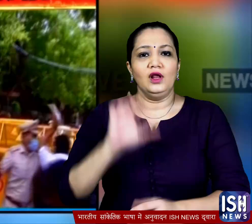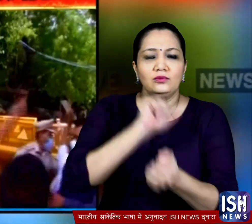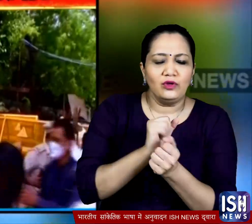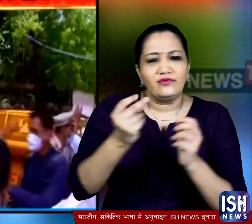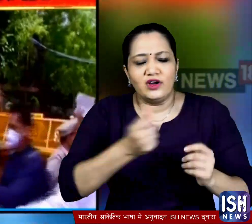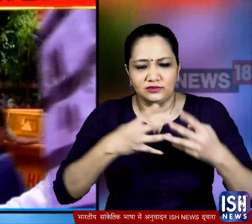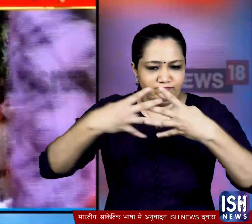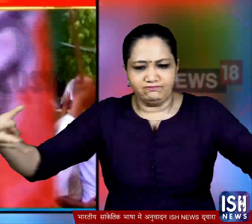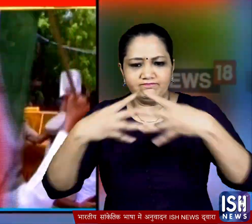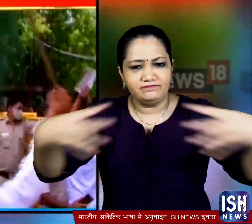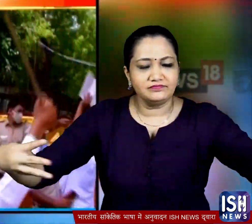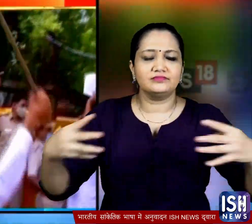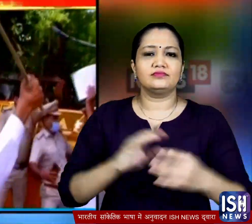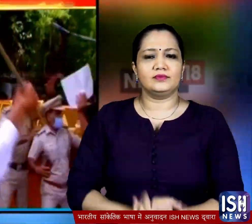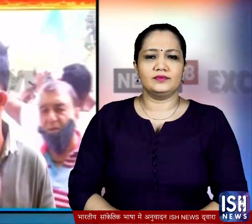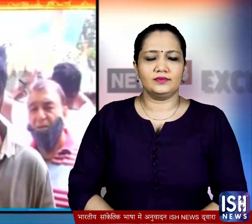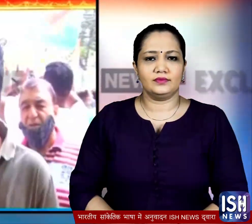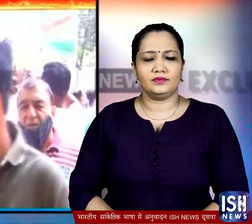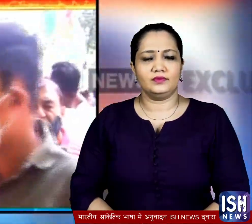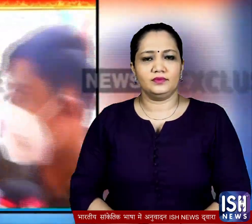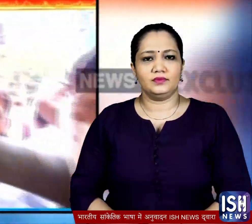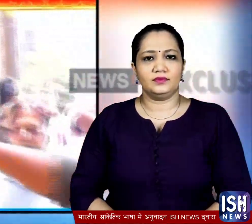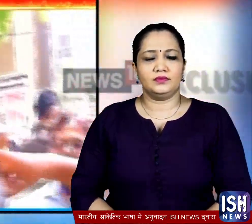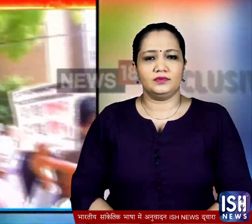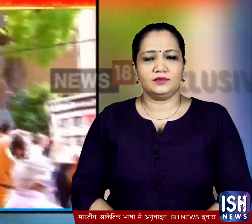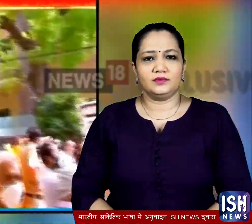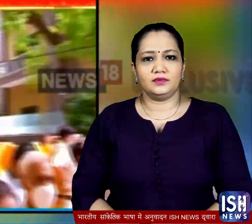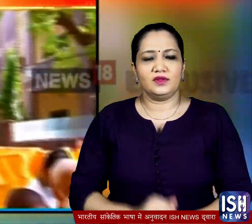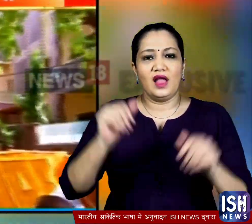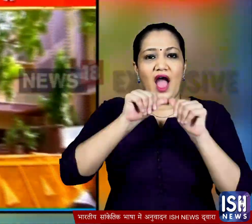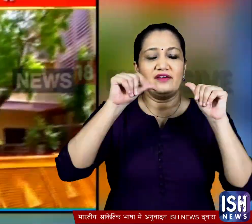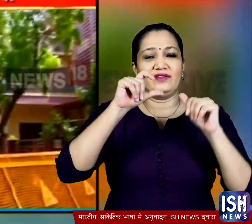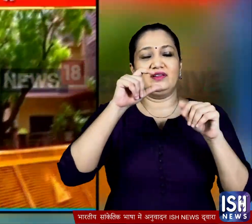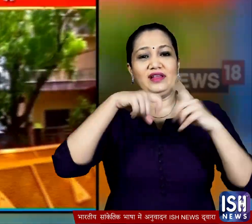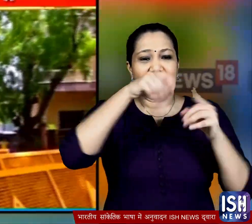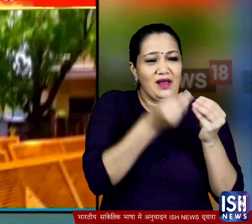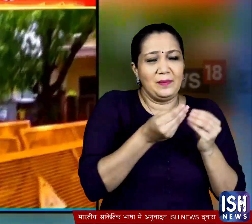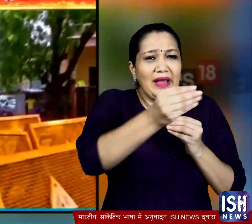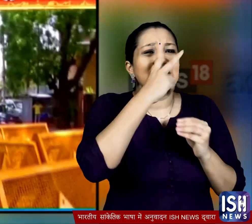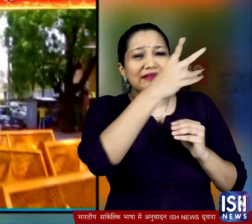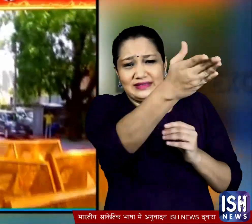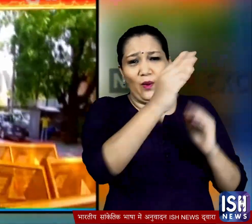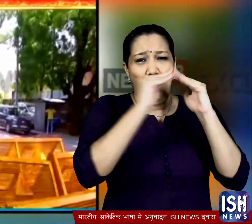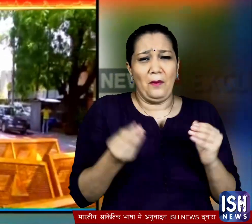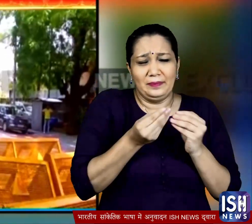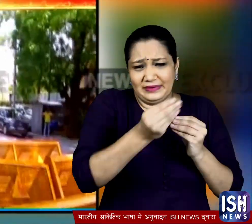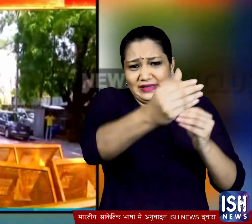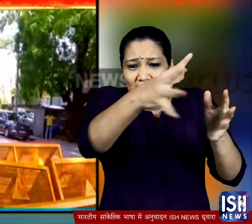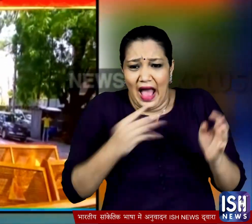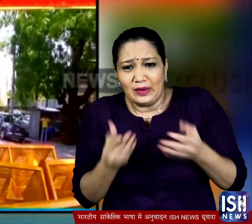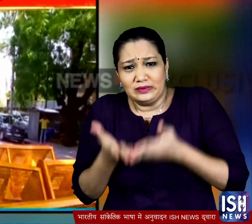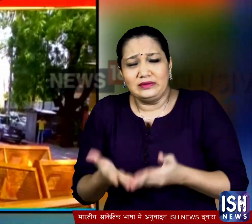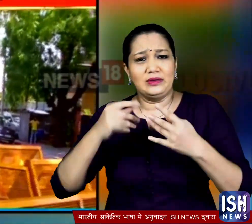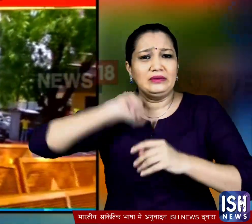पुलिस ने फौरन बैरिकेडिंग कर उन्हें रोकने की कोशिश की। इस वक्त सिविल लाइन में हम लोग मौजूद हैं। अरविंद केजरीवाल का आवास यहाँ पर, दिल्ली के मुख्यमंत्री का, और उसके ठीक